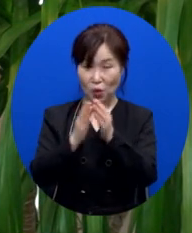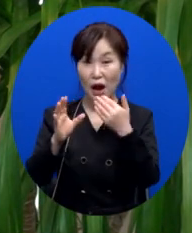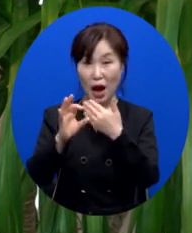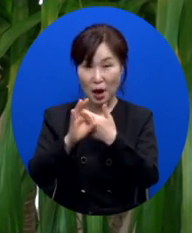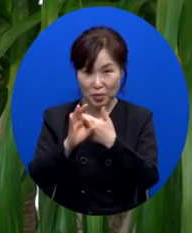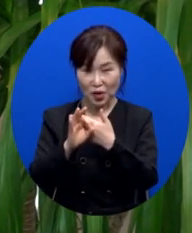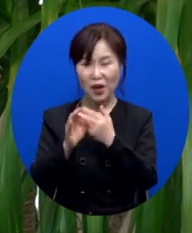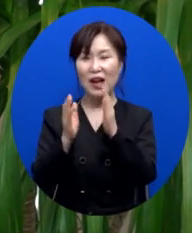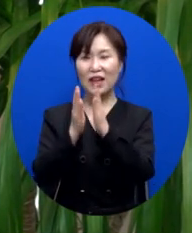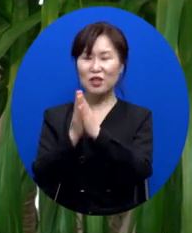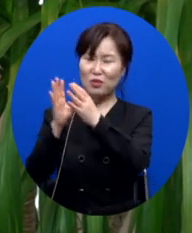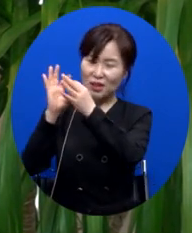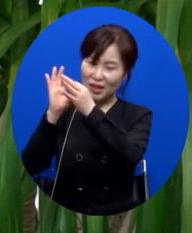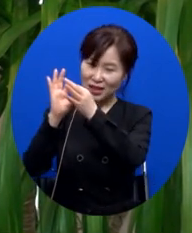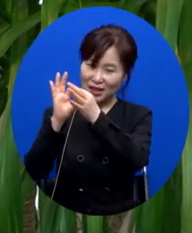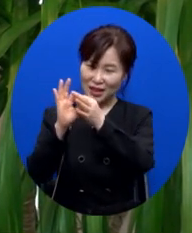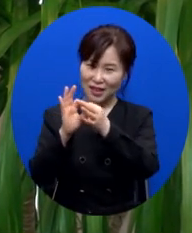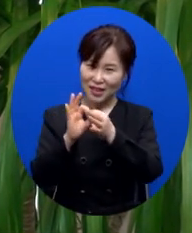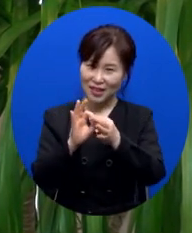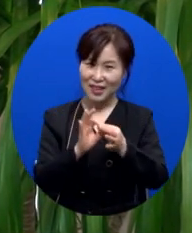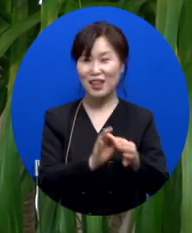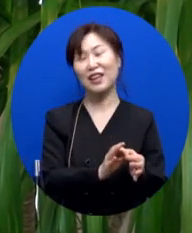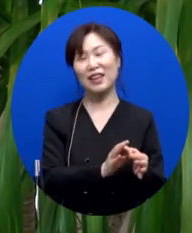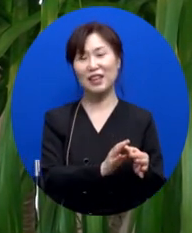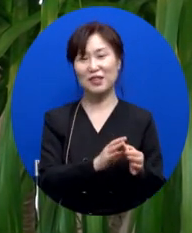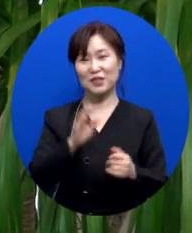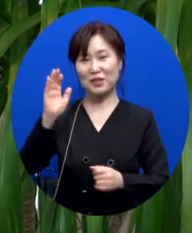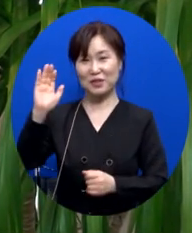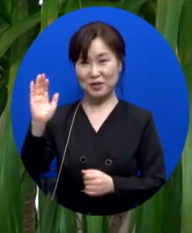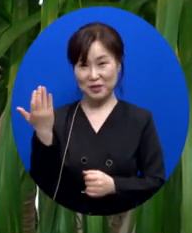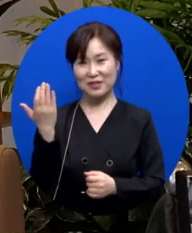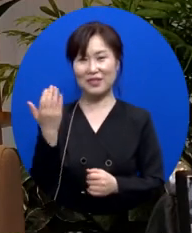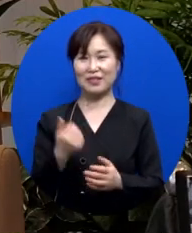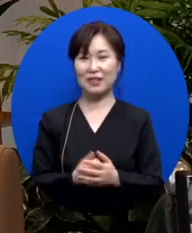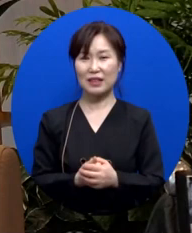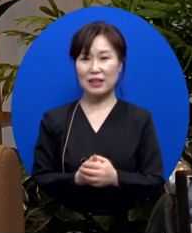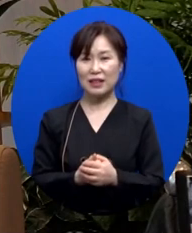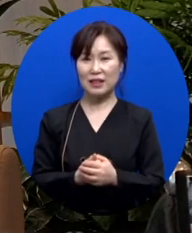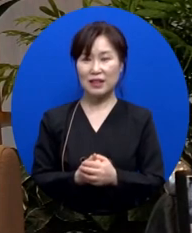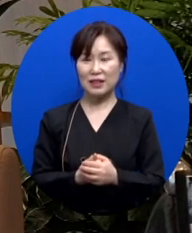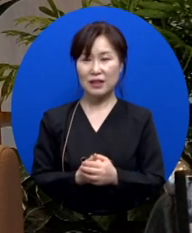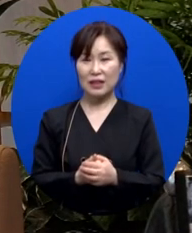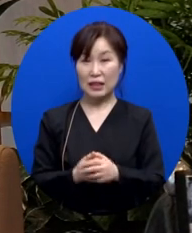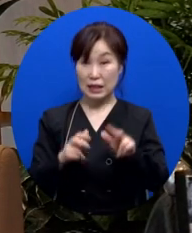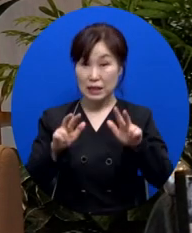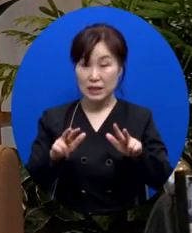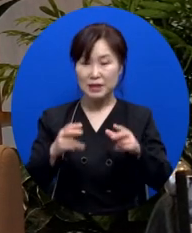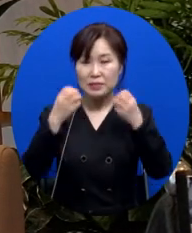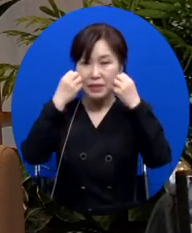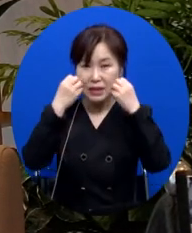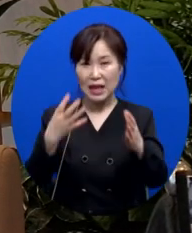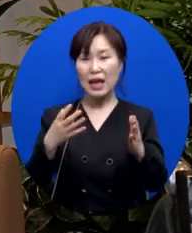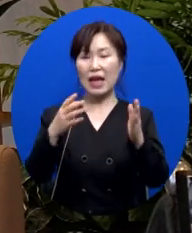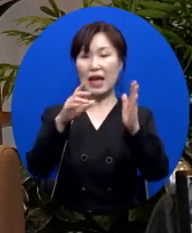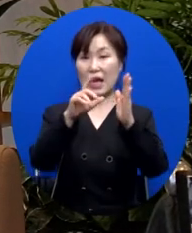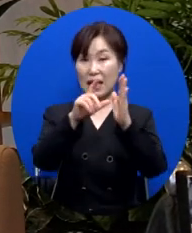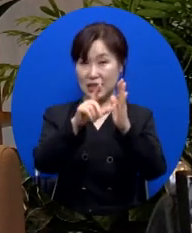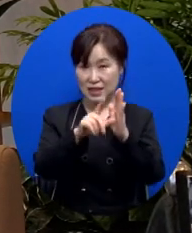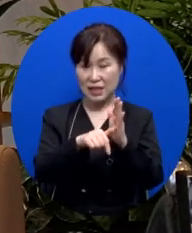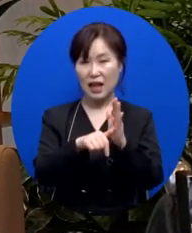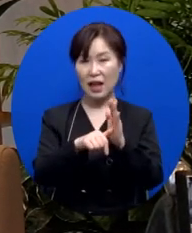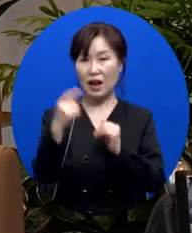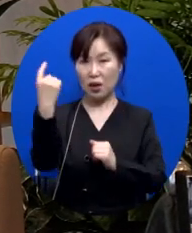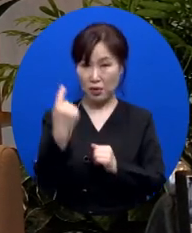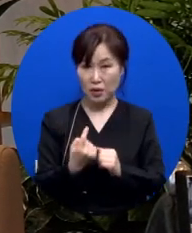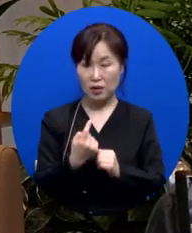자꾸자꾸 꼬리를 물고 이어지는 것을 볼 수가 있습니다 에 지금 새로운 유우 노모 를 향해 가면서